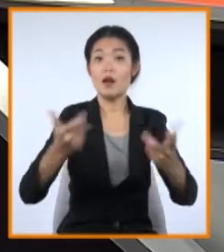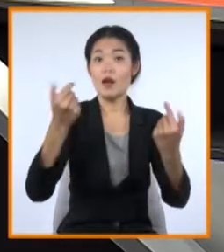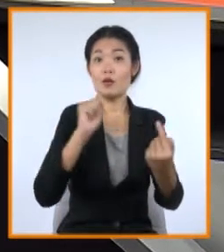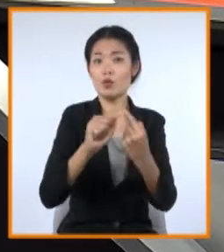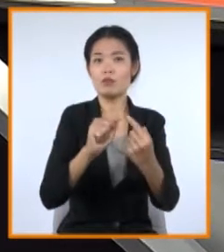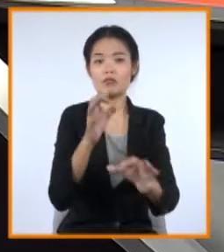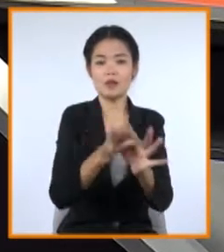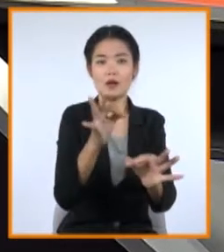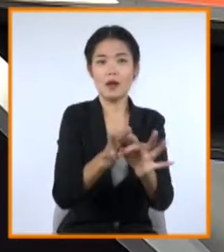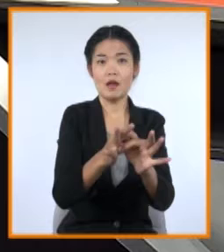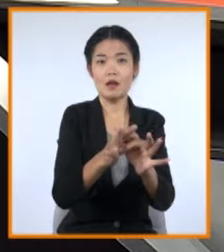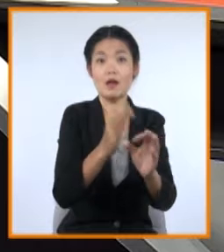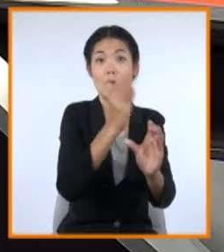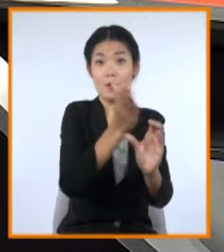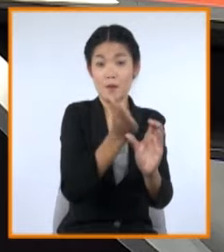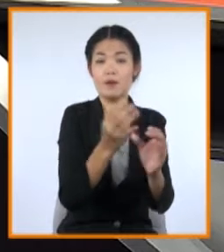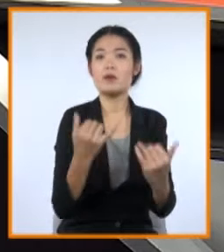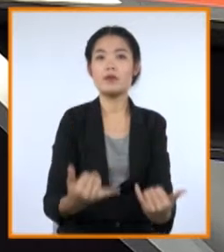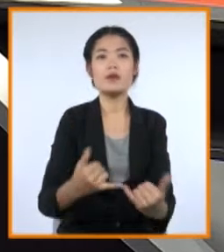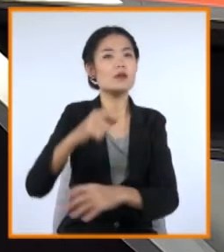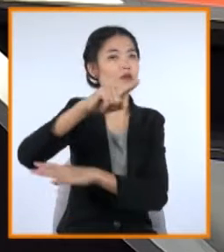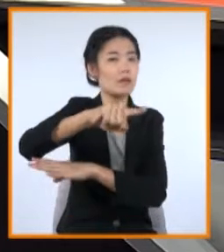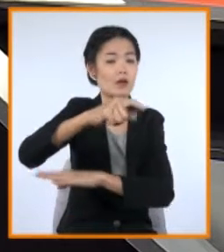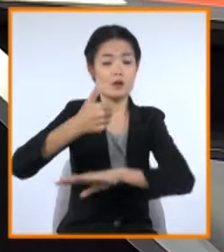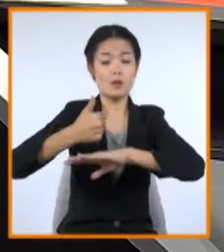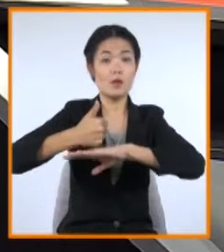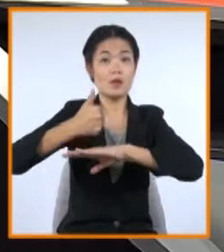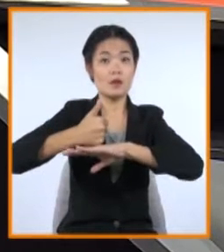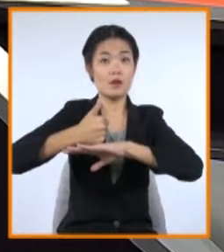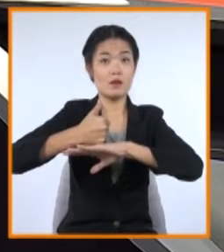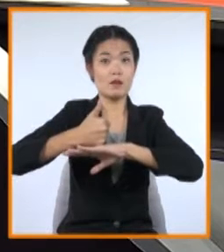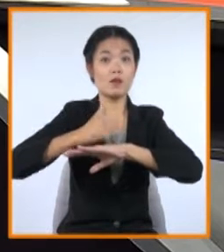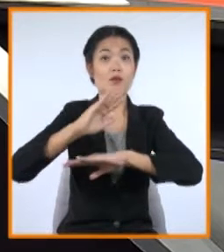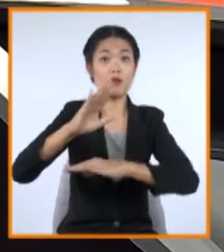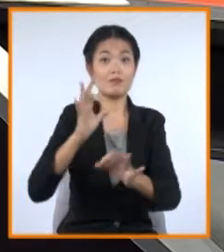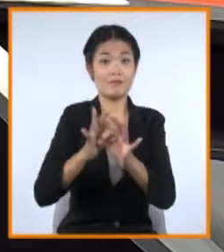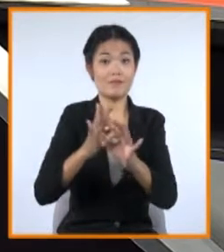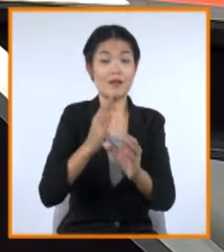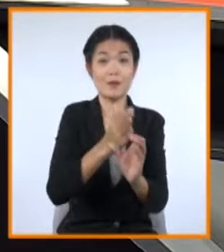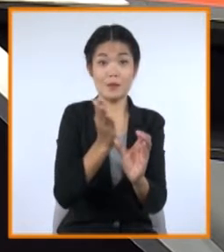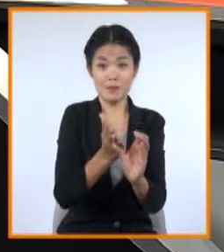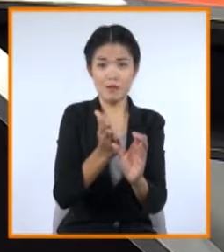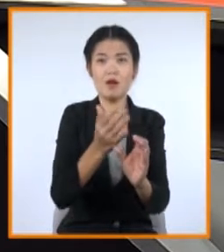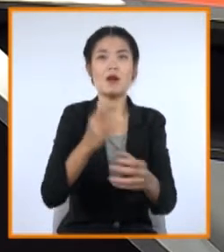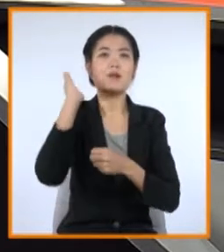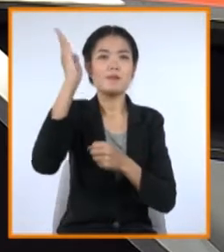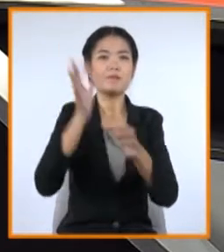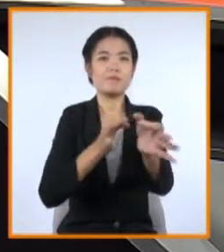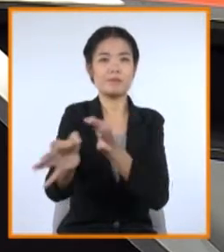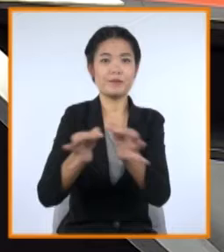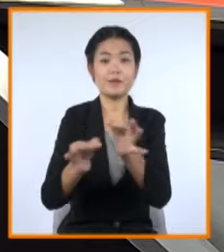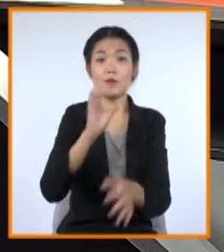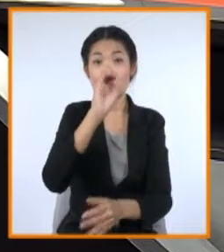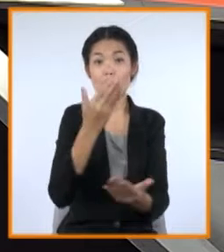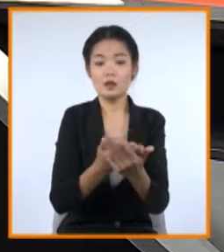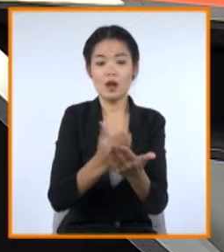บบของธนาคารออมสินซึ่งวันนี้ค่ะในช่วงบ่ายนะคะผู้อำนวยการของธนาคารออมสินเองเนี่ยค่ะออกมาชี้แจงแล้วว่าเ